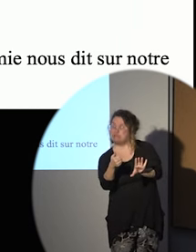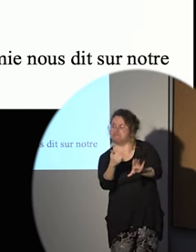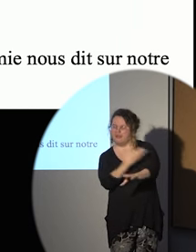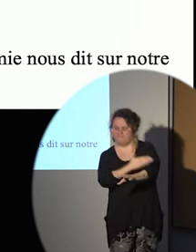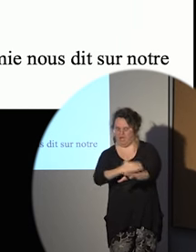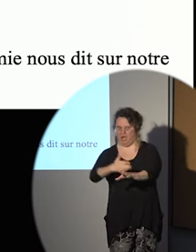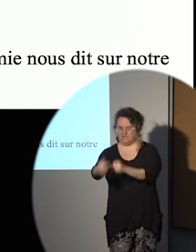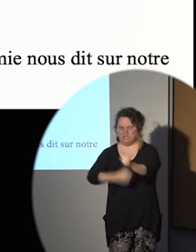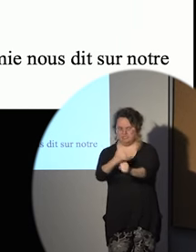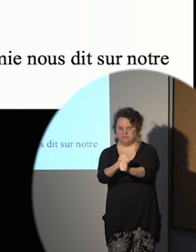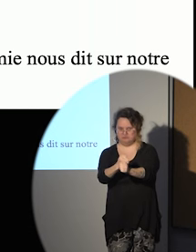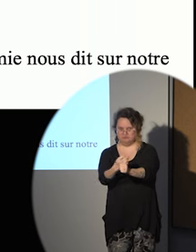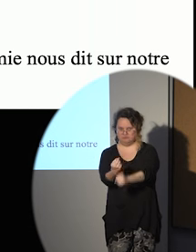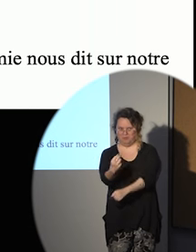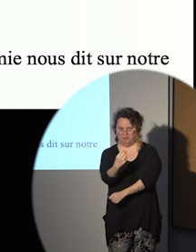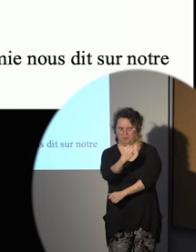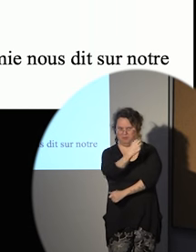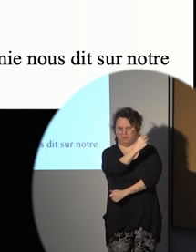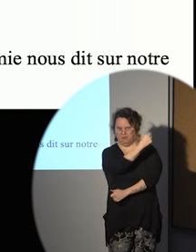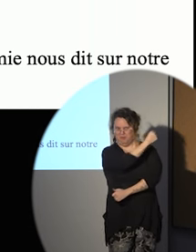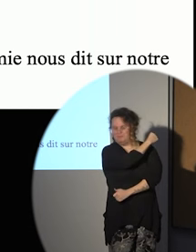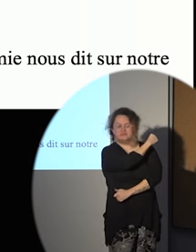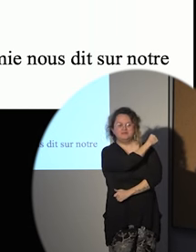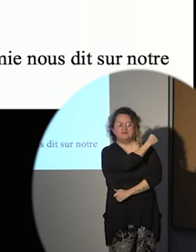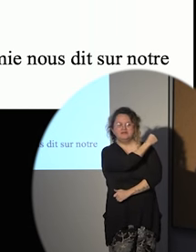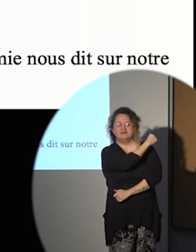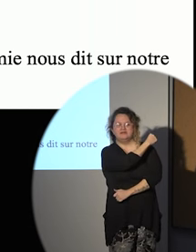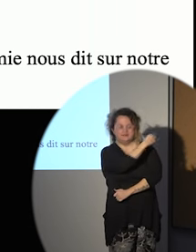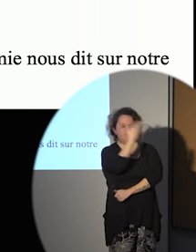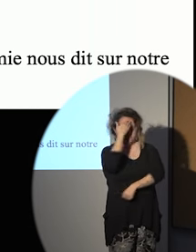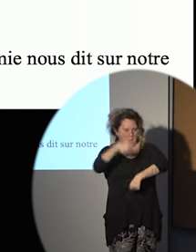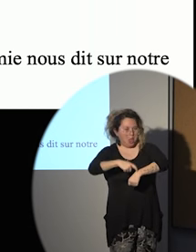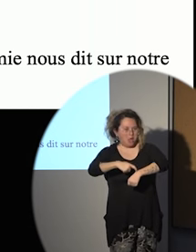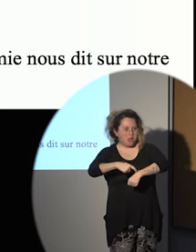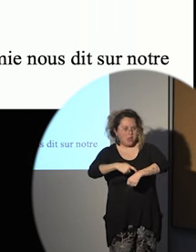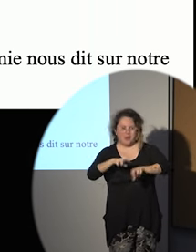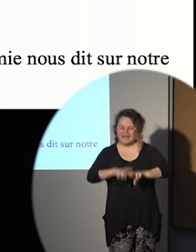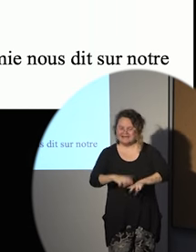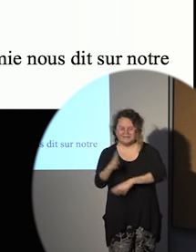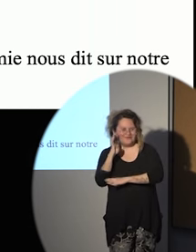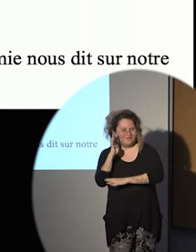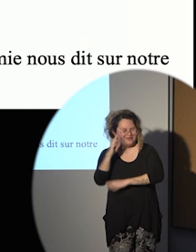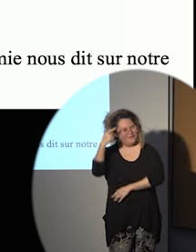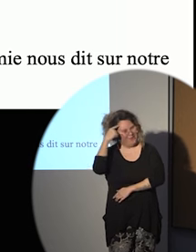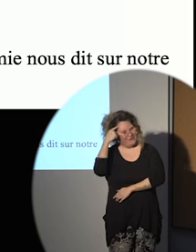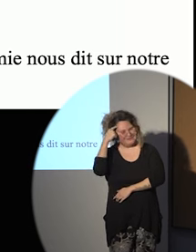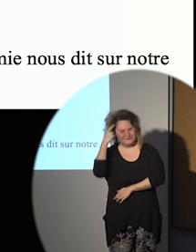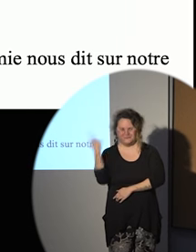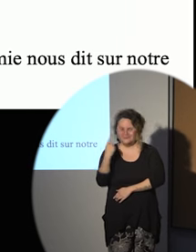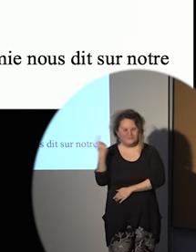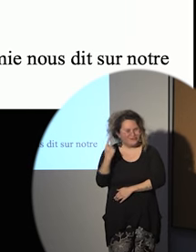Et puis, je vous propose, si on a le temps, un retour, parce que dans chaque voyage, il faut toujours penser au voyage aller, mais aussi au